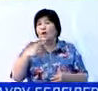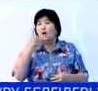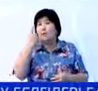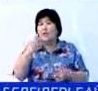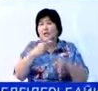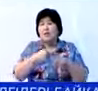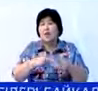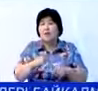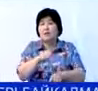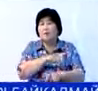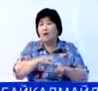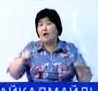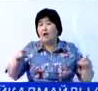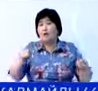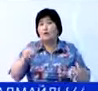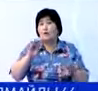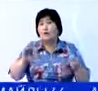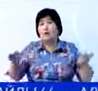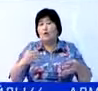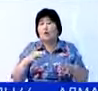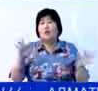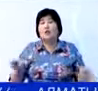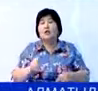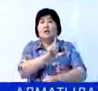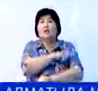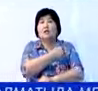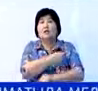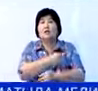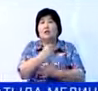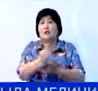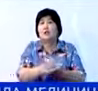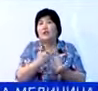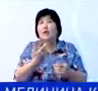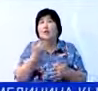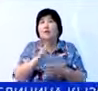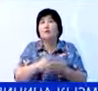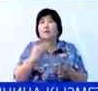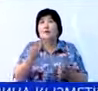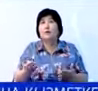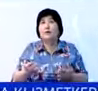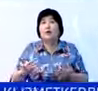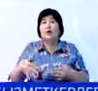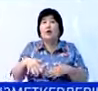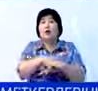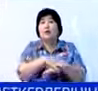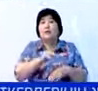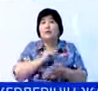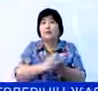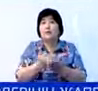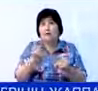1,5 метр арағаш сақталып тұрған жоқ. Ешқандай санитарный норма сақталып отырған жоқ, мен сізге айтайын. Себебі мына малдарды қызмет көрсетіп жатырмыз сіз